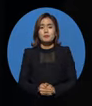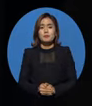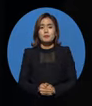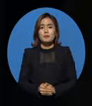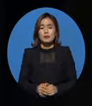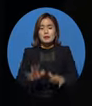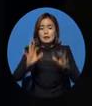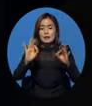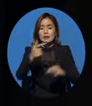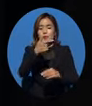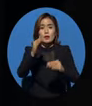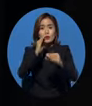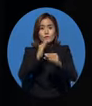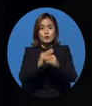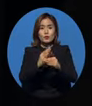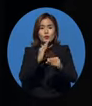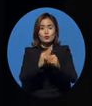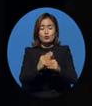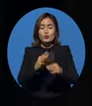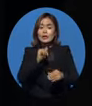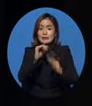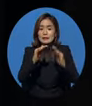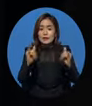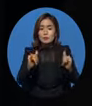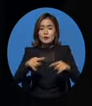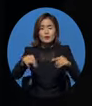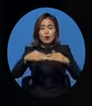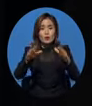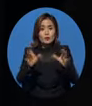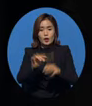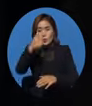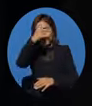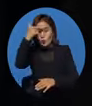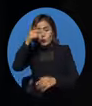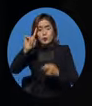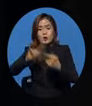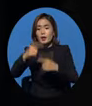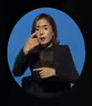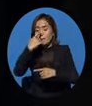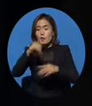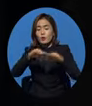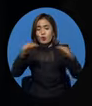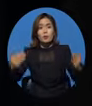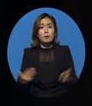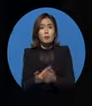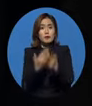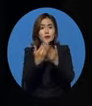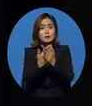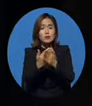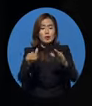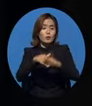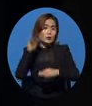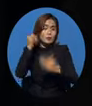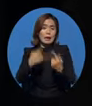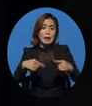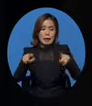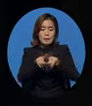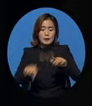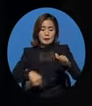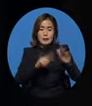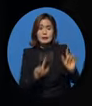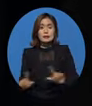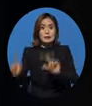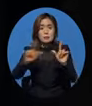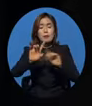김대중의 중산층과 서민의 정당 노무현의 노무현 에게 배운 균형발전 문재인과 함께 내 삶을